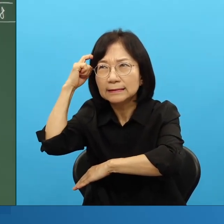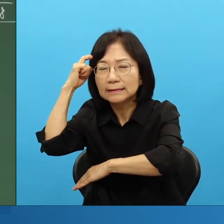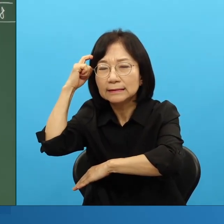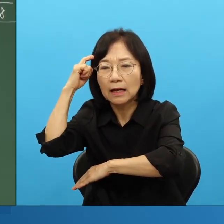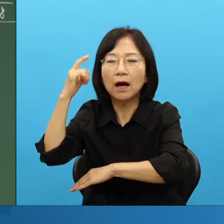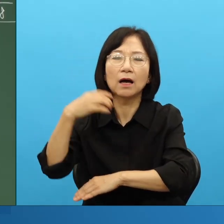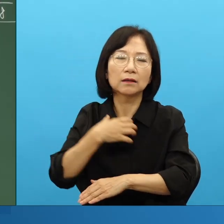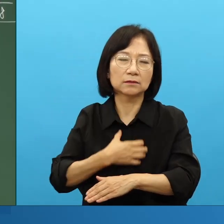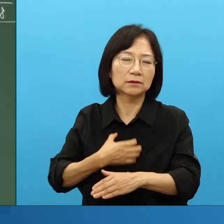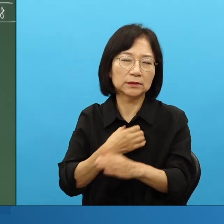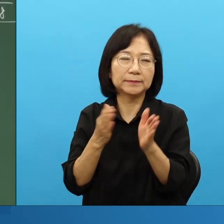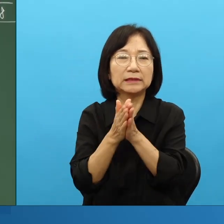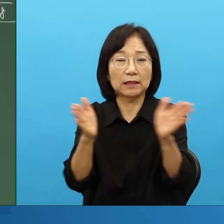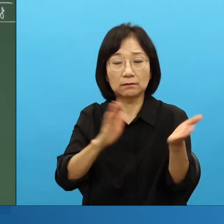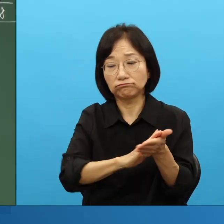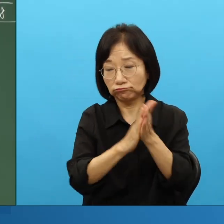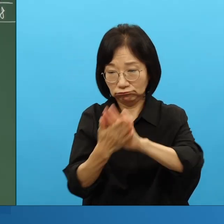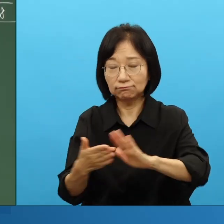只靠这个一切终结了一切的问题。